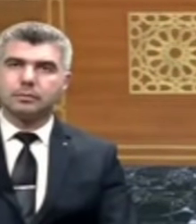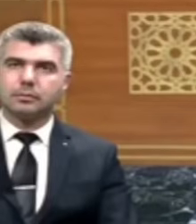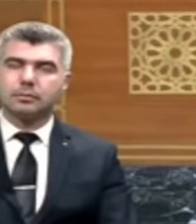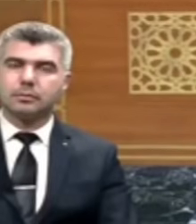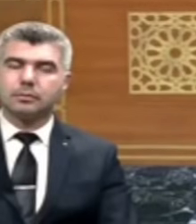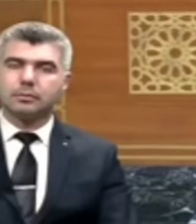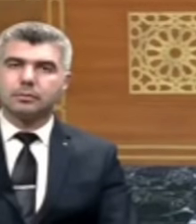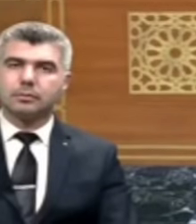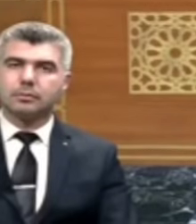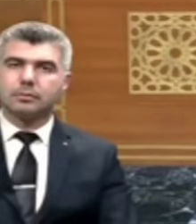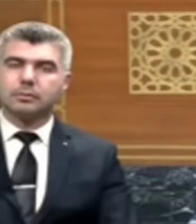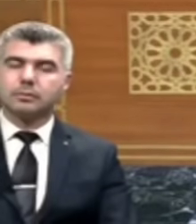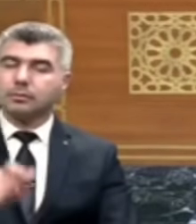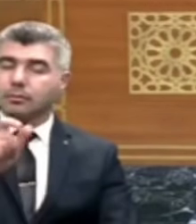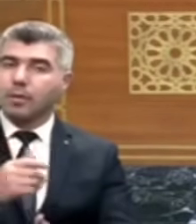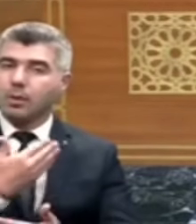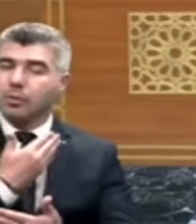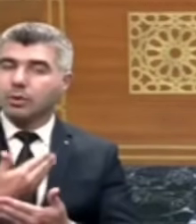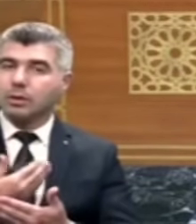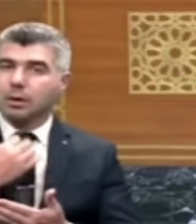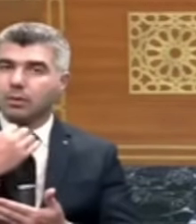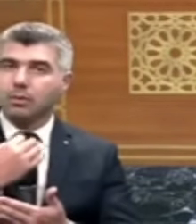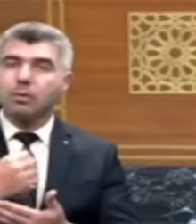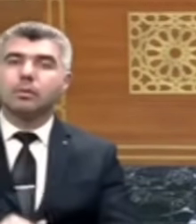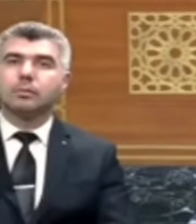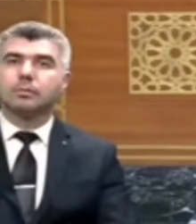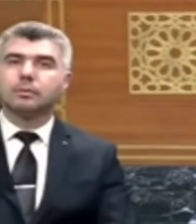السيد المستشار المحترم،